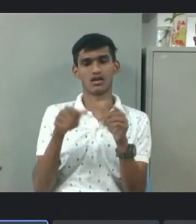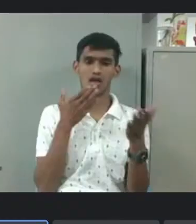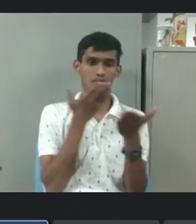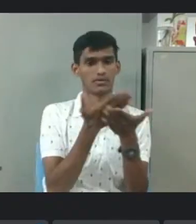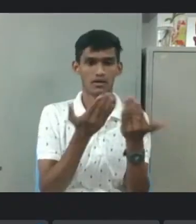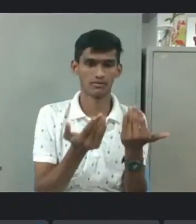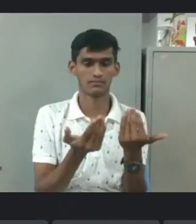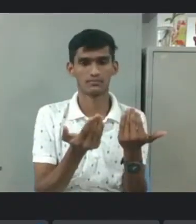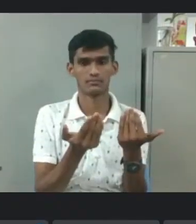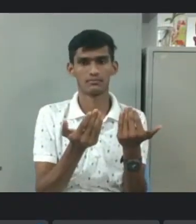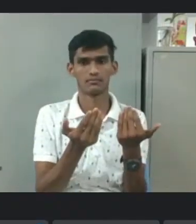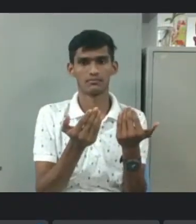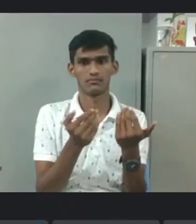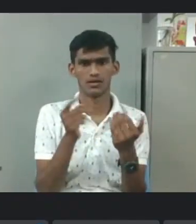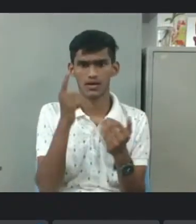കേൾക്കുന്നില്ലല്ലോ അമ്മ.